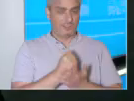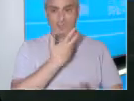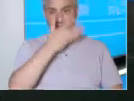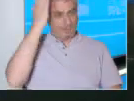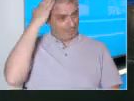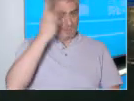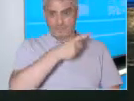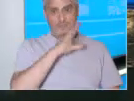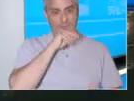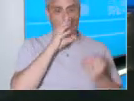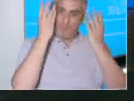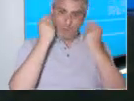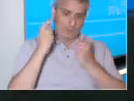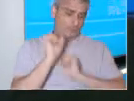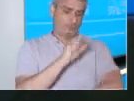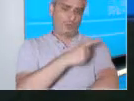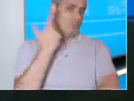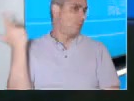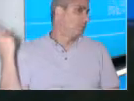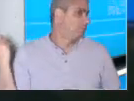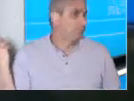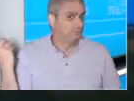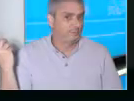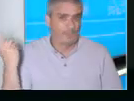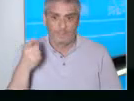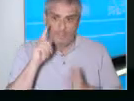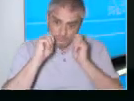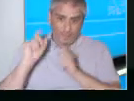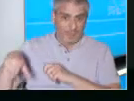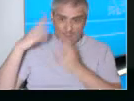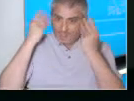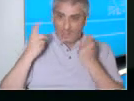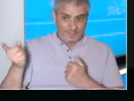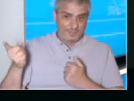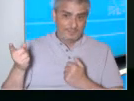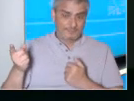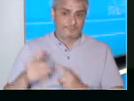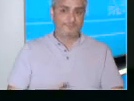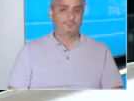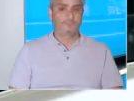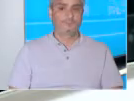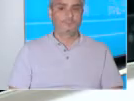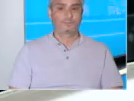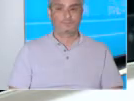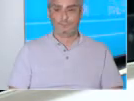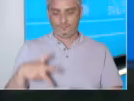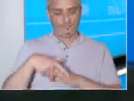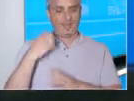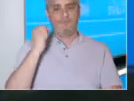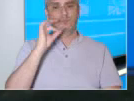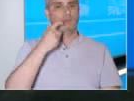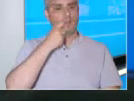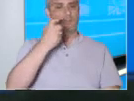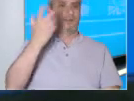ולפיד תקציב, הם ידברו עם החרדים שיתמכו בהם מבחוץ. זאת אומרת, אתה סומך עליהם. אני... על הערבות של דרי, אני, על הערבות של... הנה, נמצא